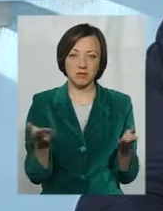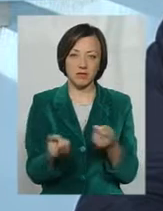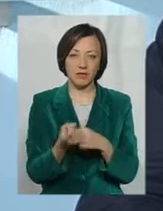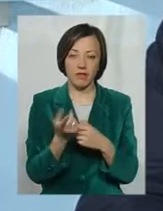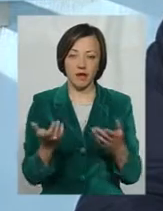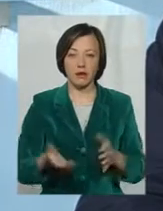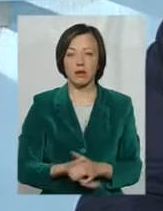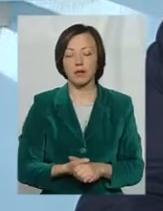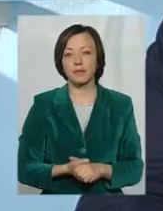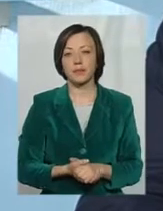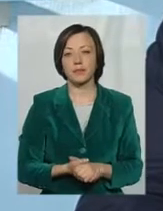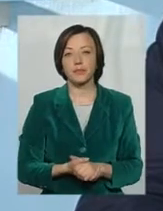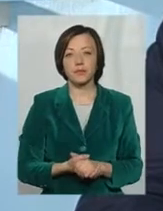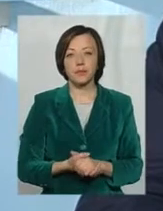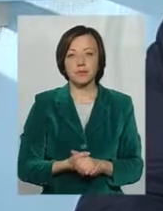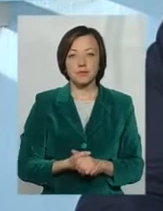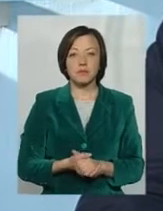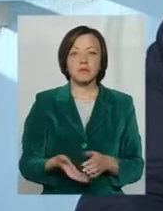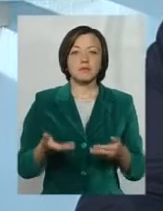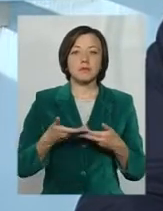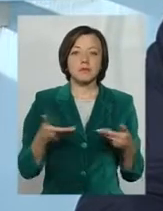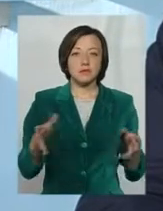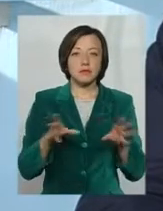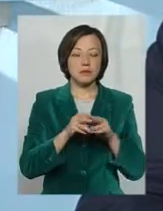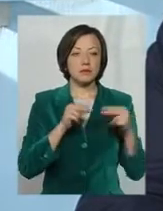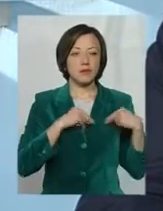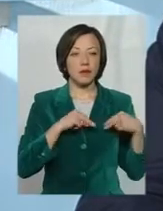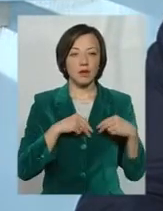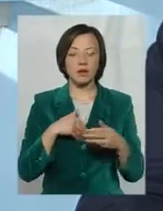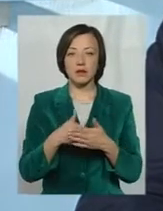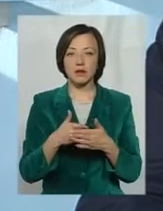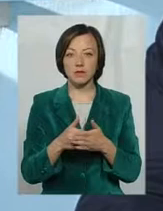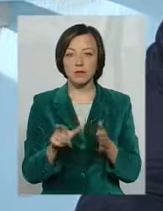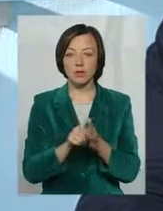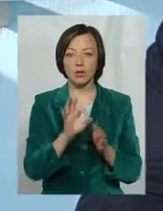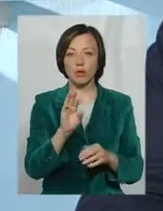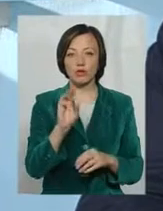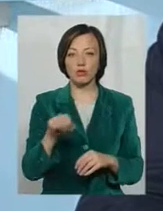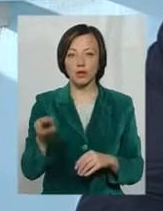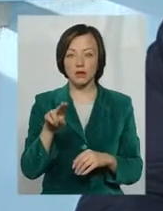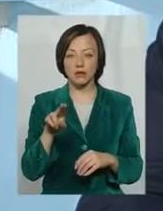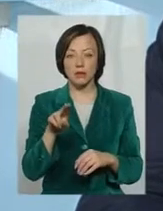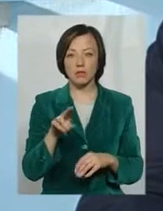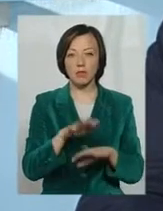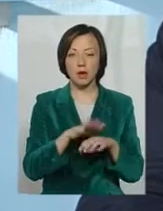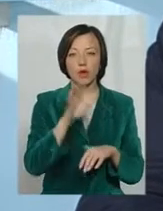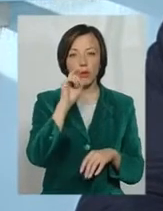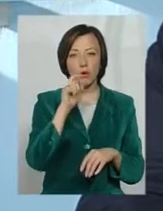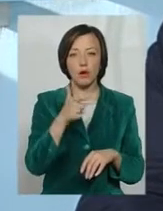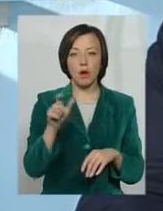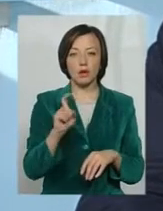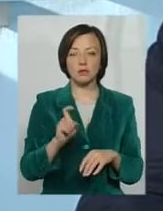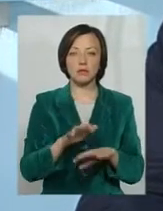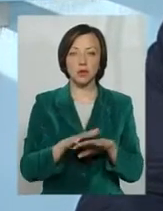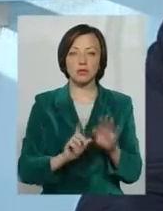виникнути. І ми співпрацюємо активно з Ощадним банком, Укргазбанком. З Укргазбанком ми